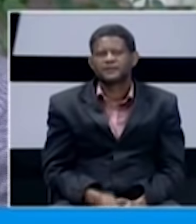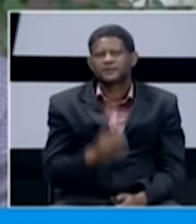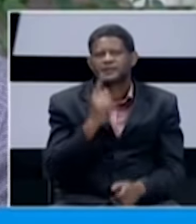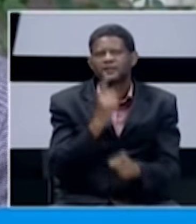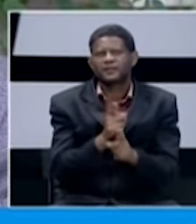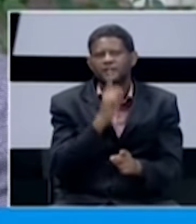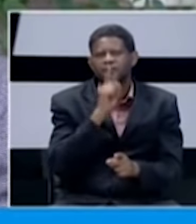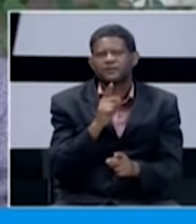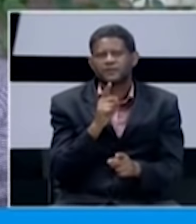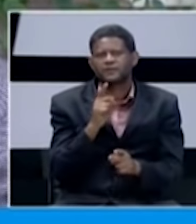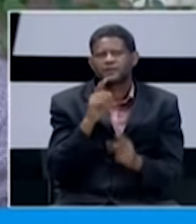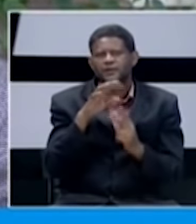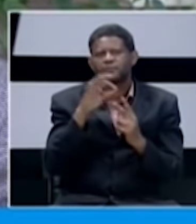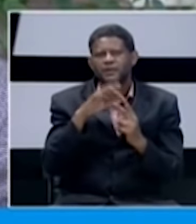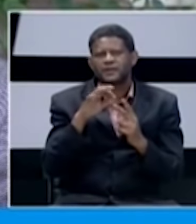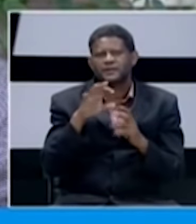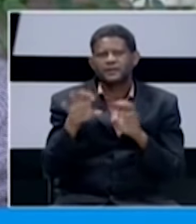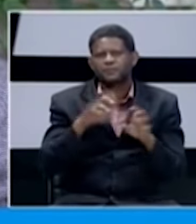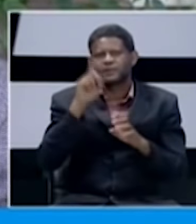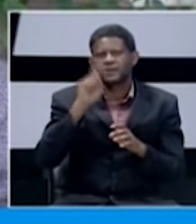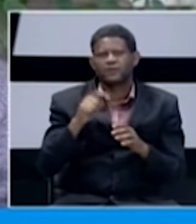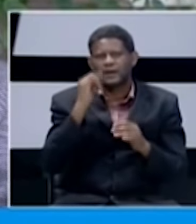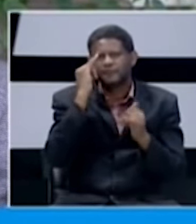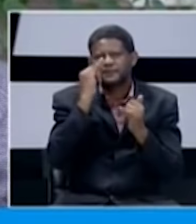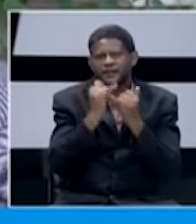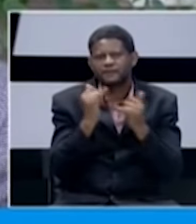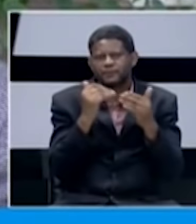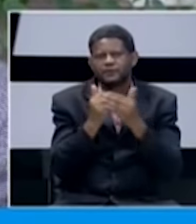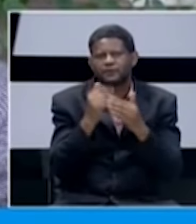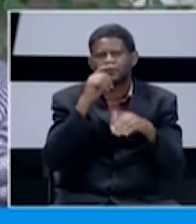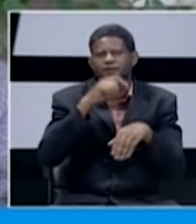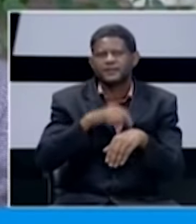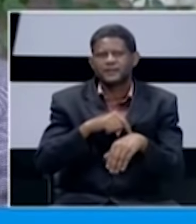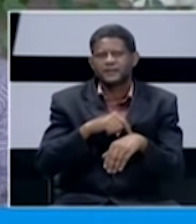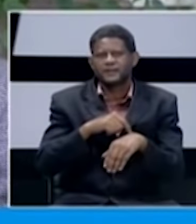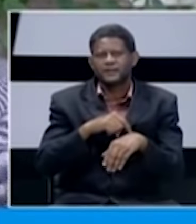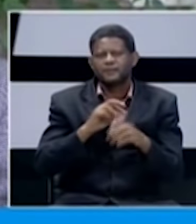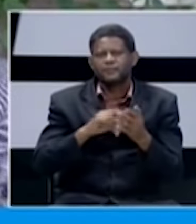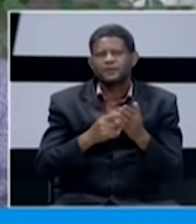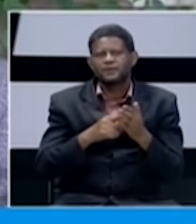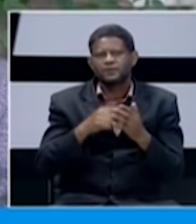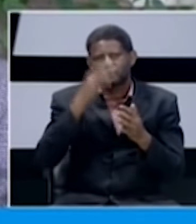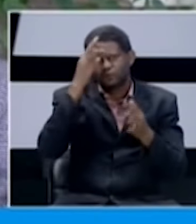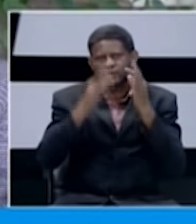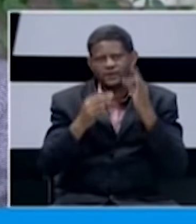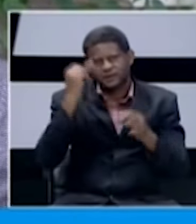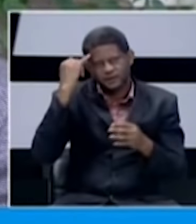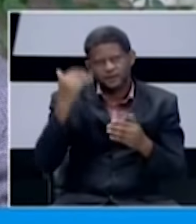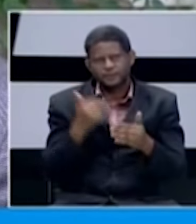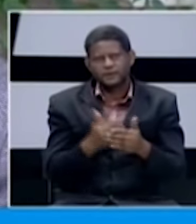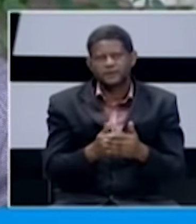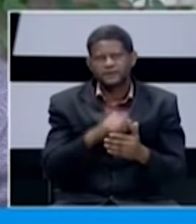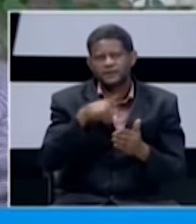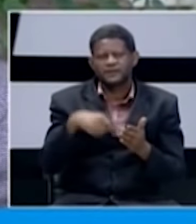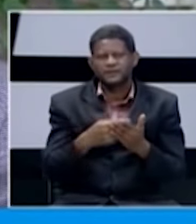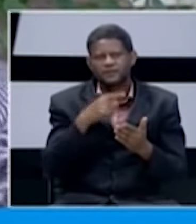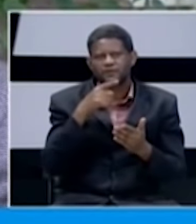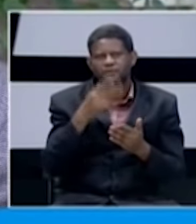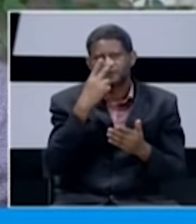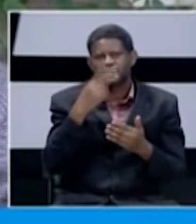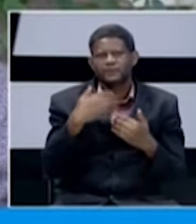ትኽክለኛ እዩ መረፃ ክካየደ ኣለዉ ኢሉ ከዓ ኣብቲ ጫፍ ዝበፅሐሉ ግዜ ማለት እዩ ውሳነ ሓሳብ ዘቕርብ ስለዚ እዚኦም